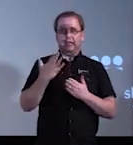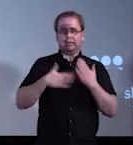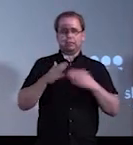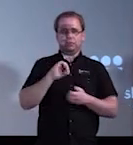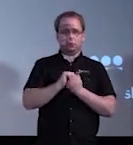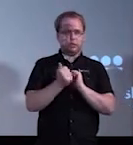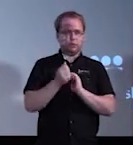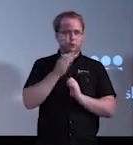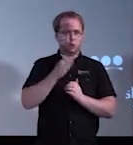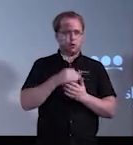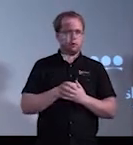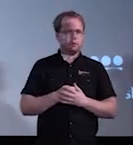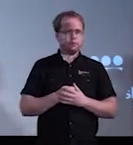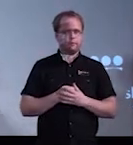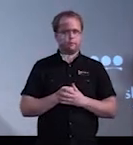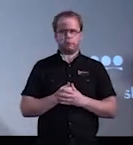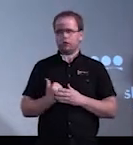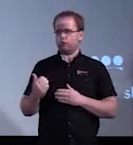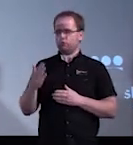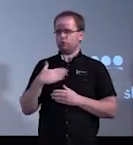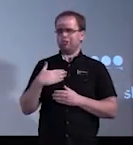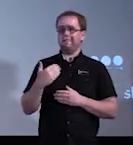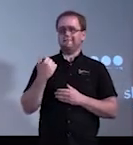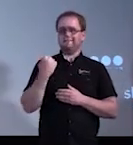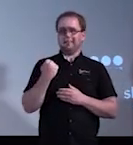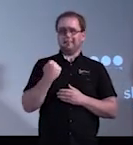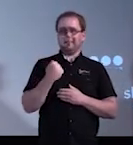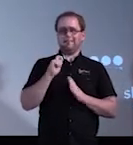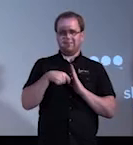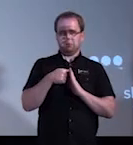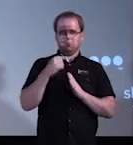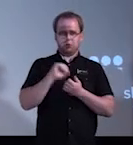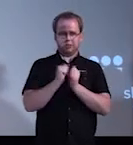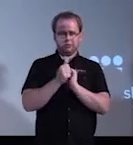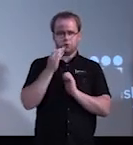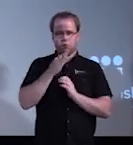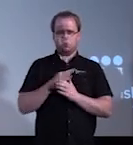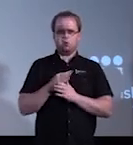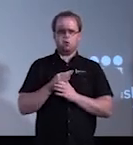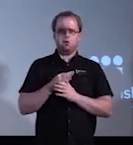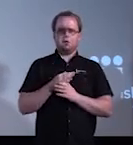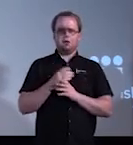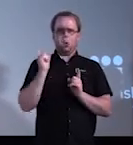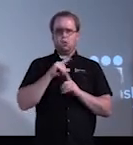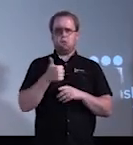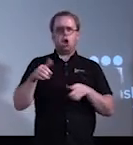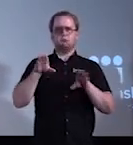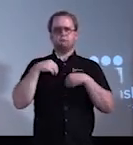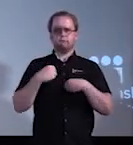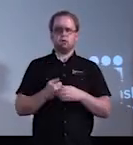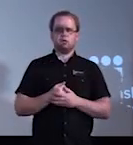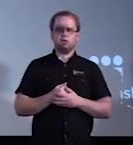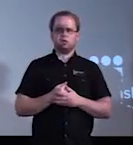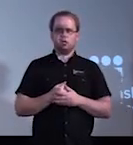Tack för det. Jag tycker det är en oerhört viktig filmpolitisk fråga. Det är helt oacceptabelt och jag tycker verkligen om det begreppet